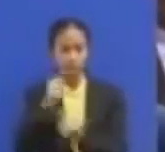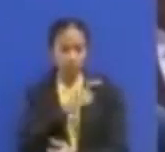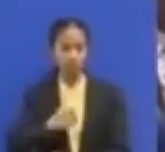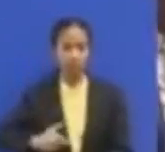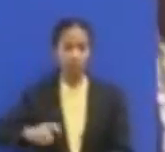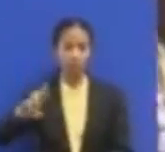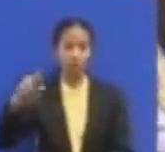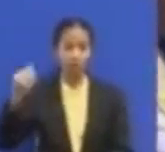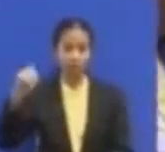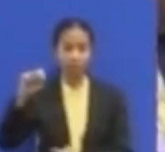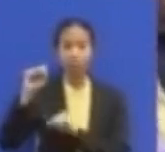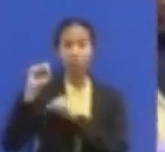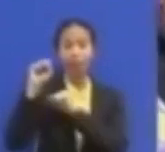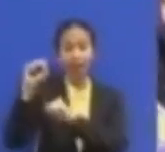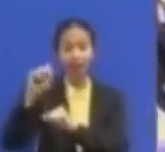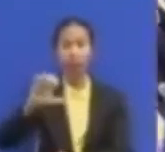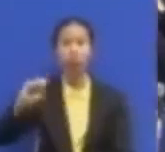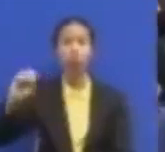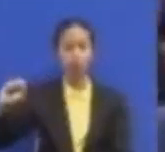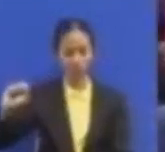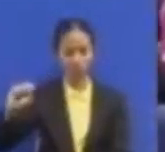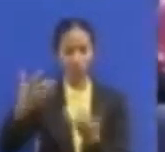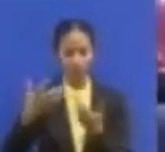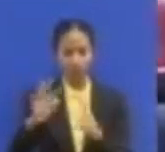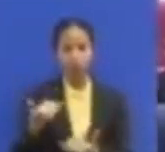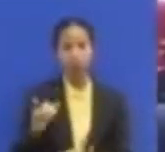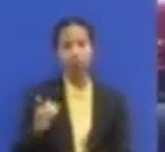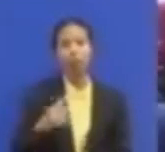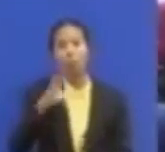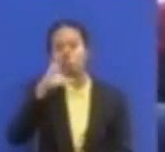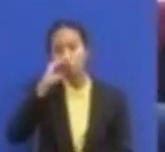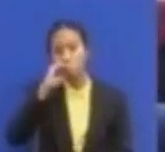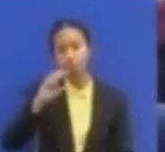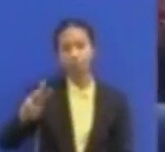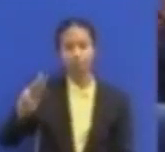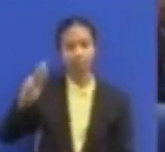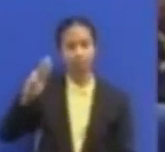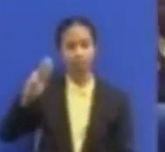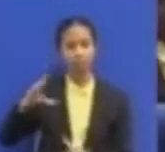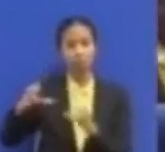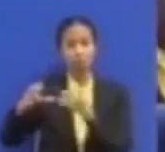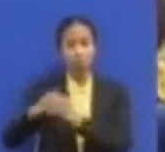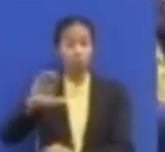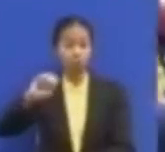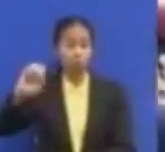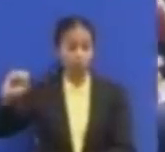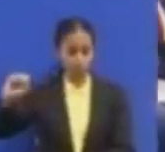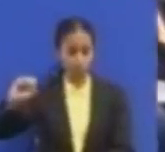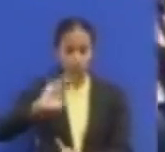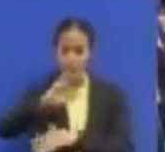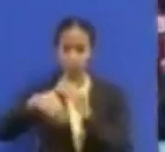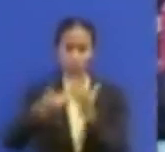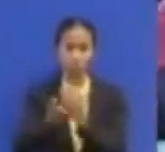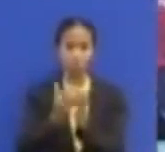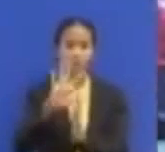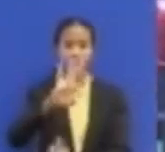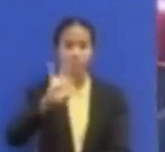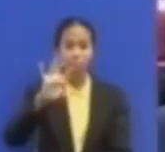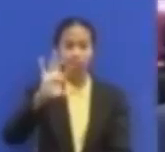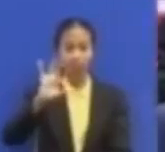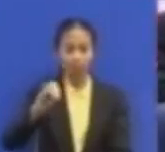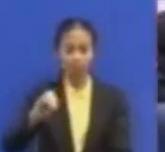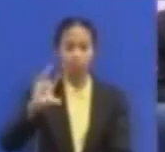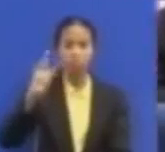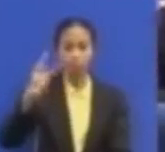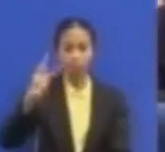สภานะครับรวมถึงการนำกล่าวคำปฏิญาณตนของสมาชิกสภาผู้แทนราษฎรทั้ง496ท่าน